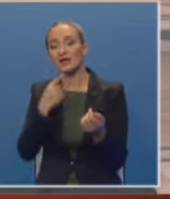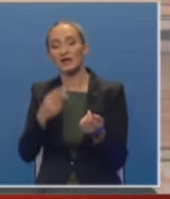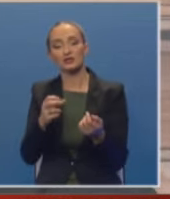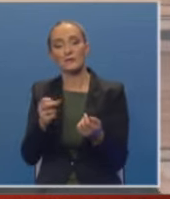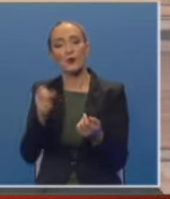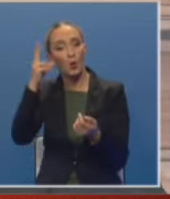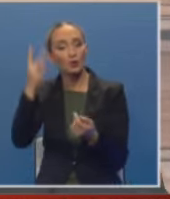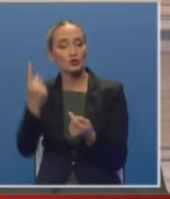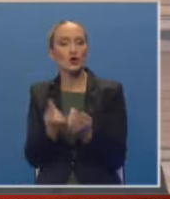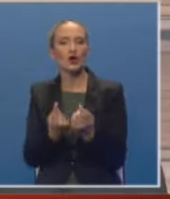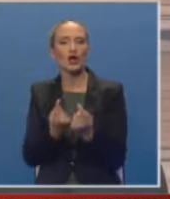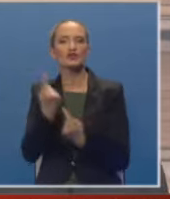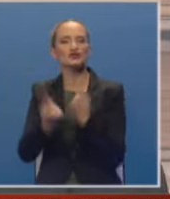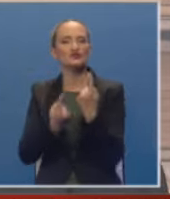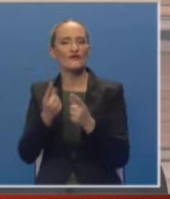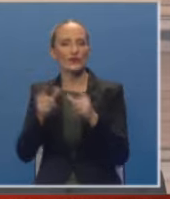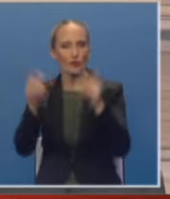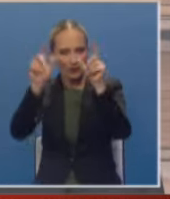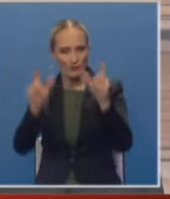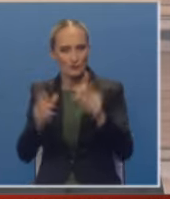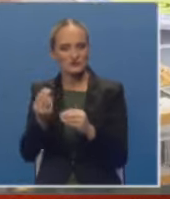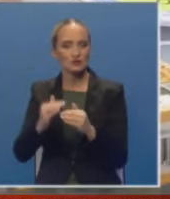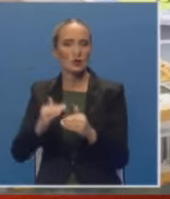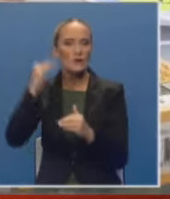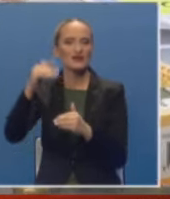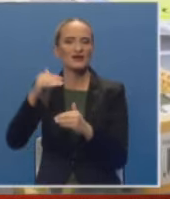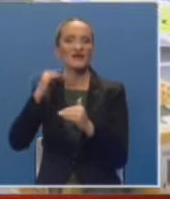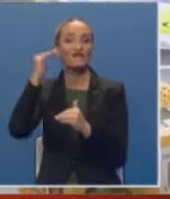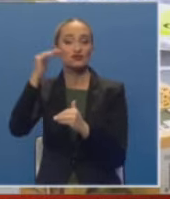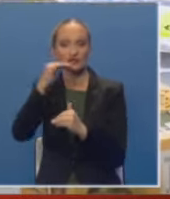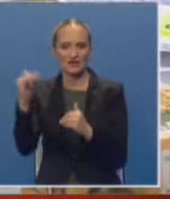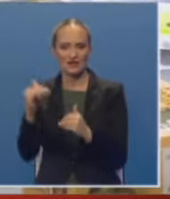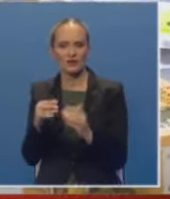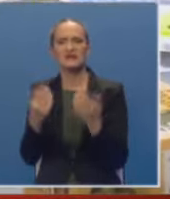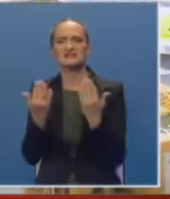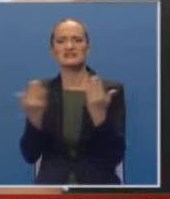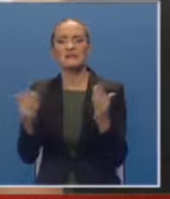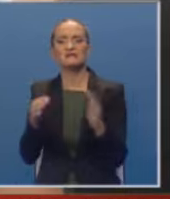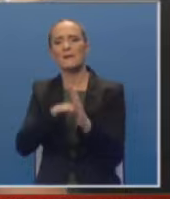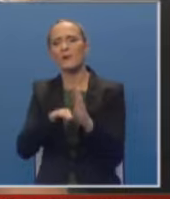kulturnog dešavanja u Republici Srpskoj podigne na veći nivo. Sajmski popusti se